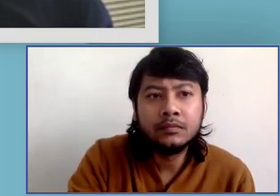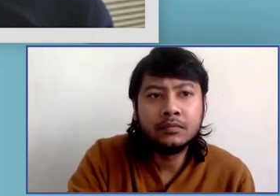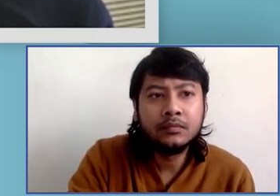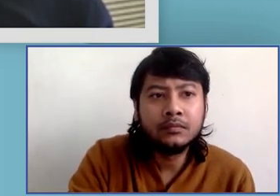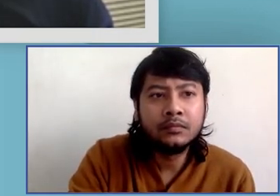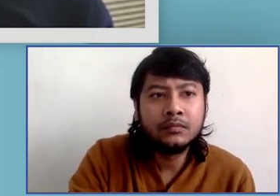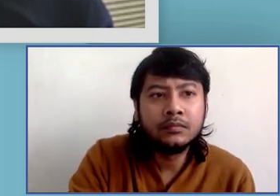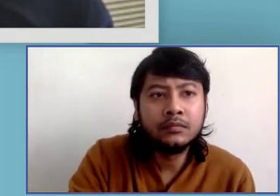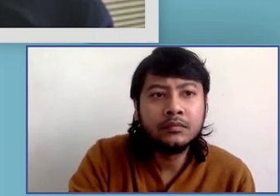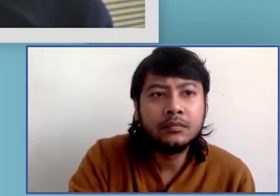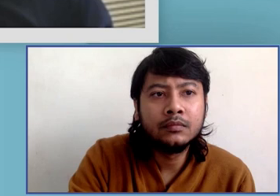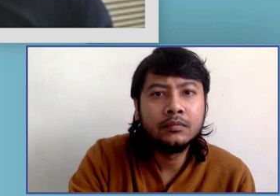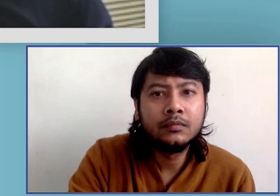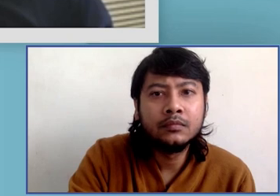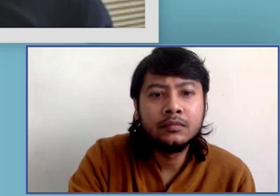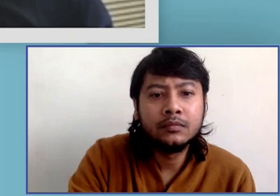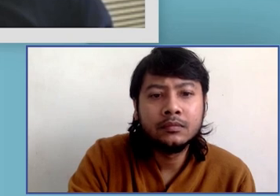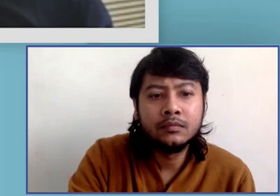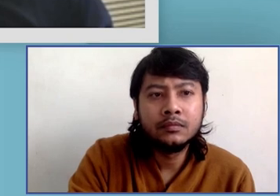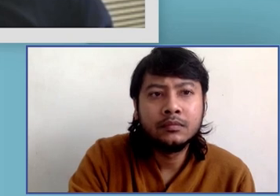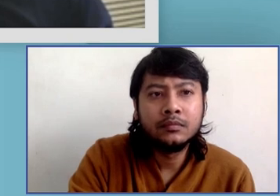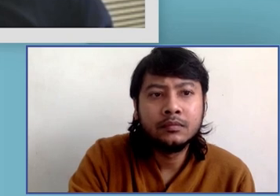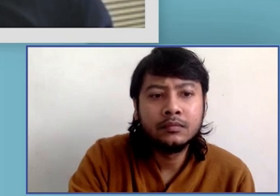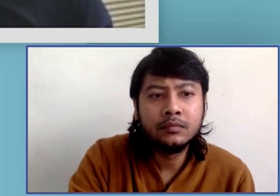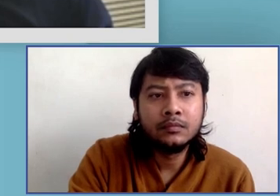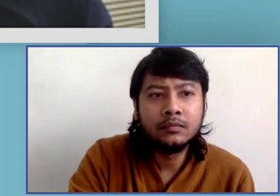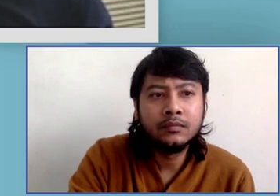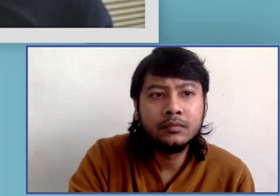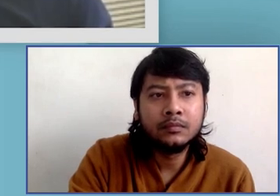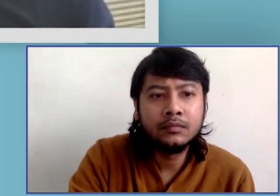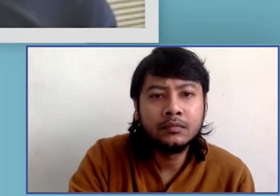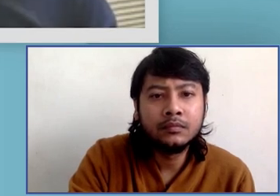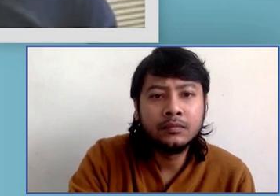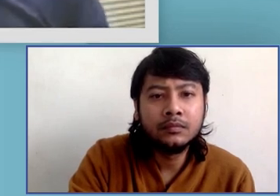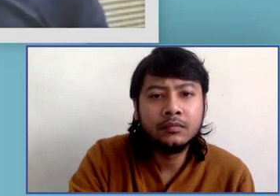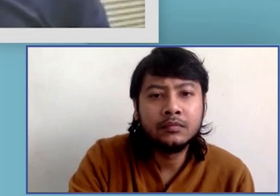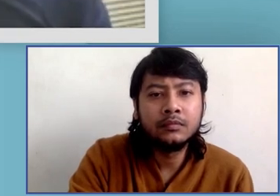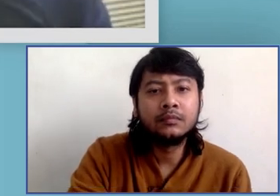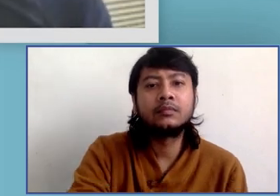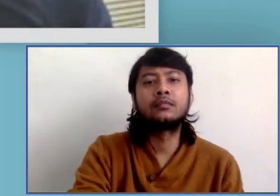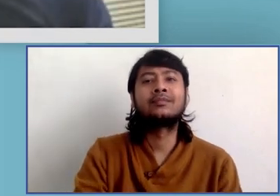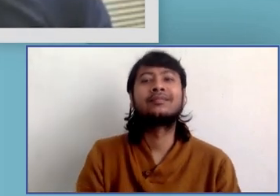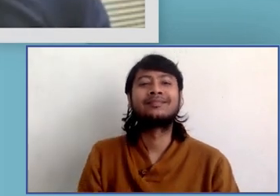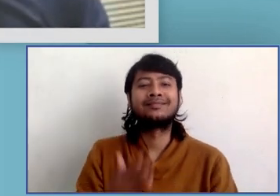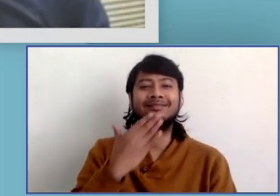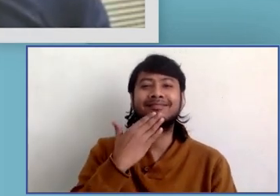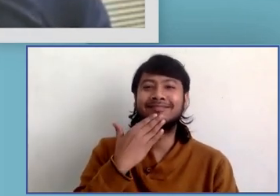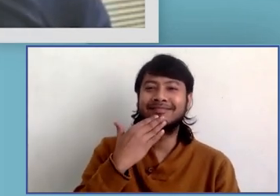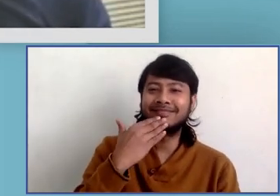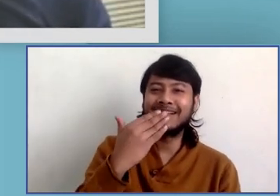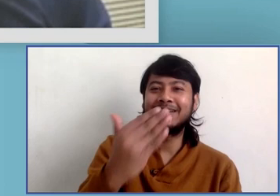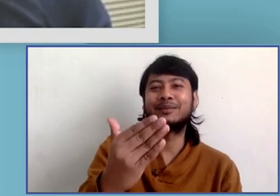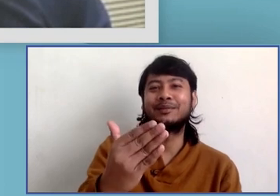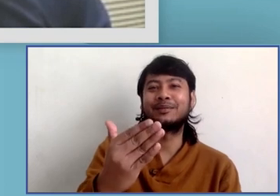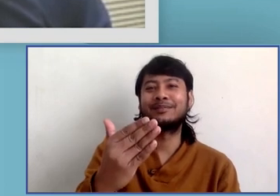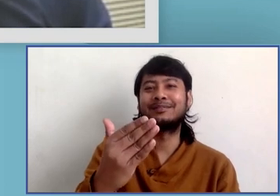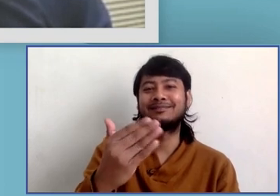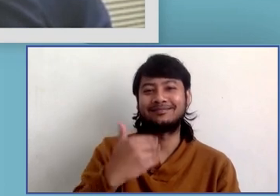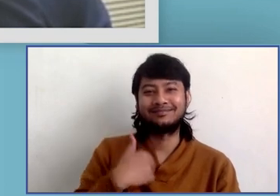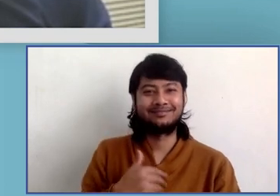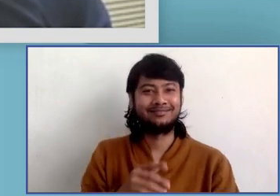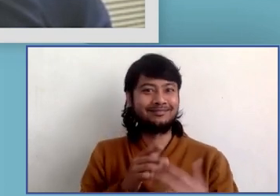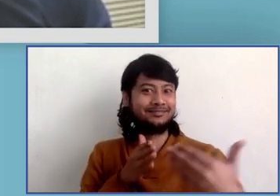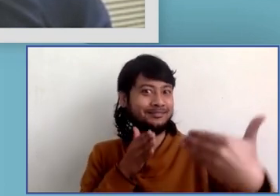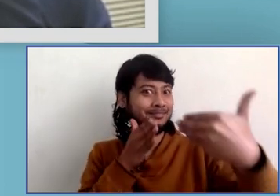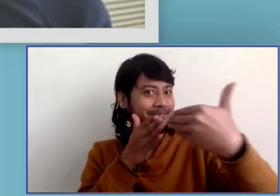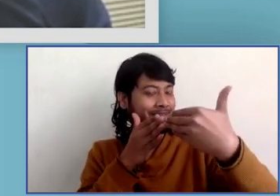हो रहा है इसीलिए मैं बहुत ही खुश हूँ सर. Thank you so much sir. Thank you. It's a pleasure to meet you and